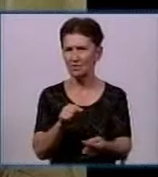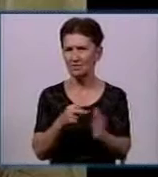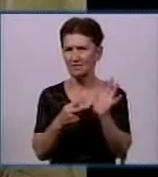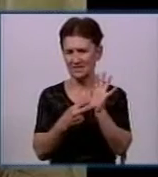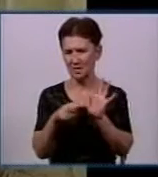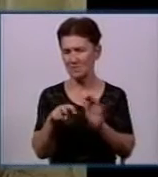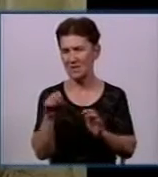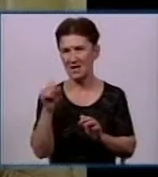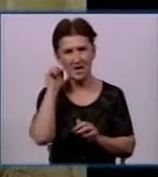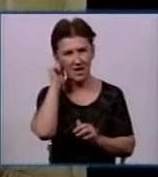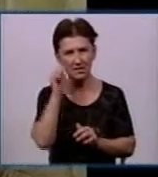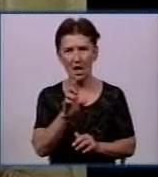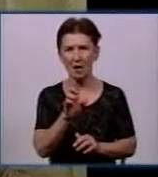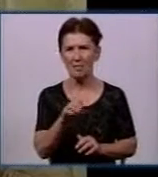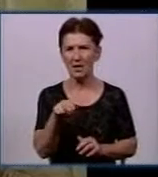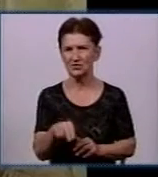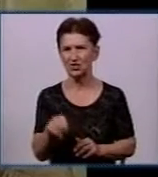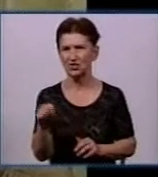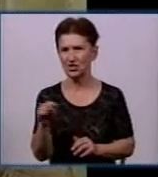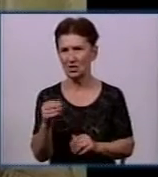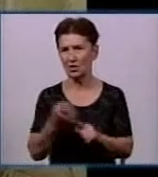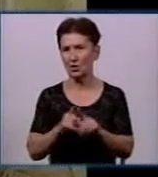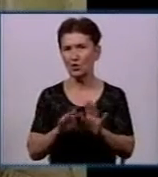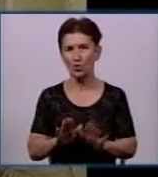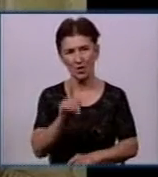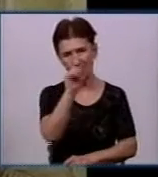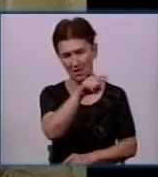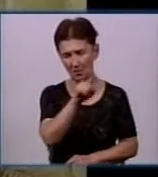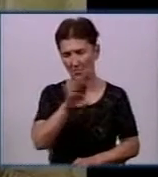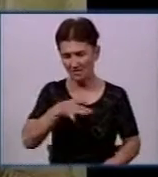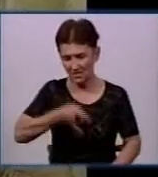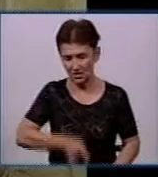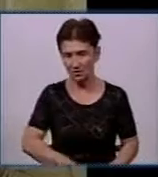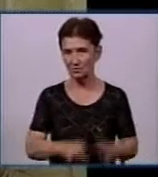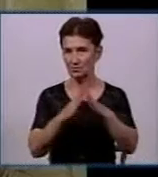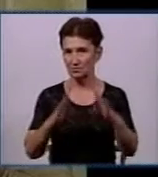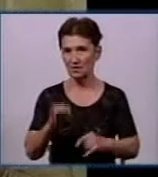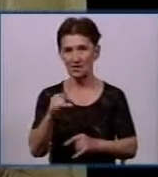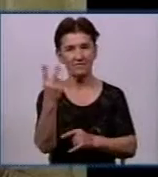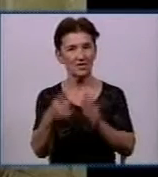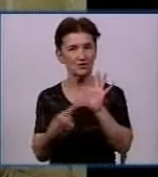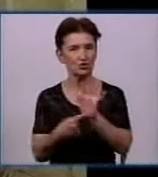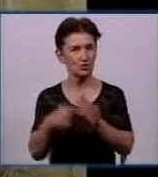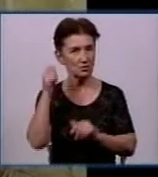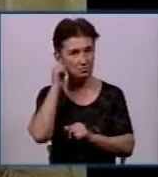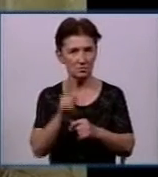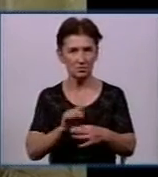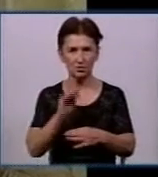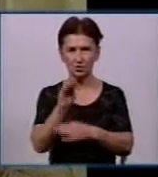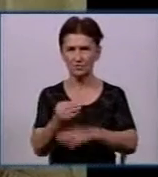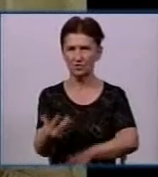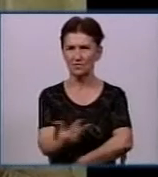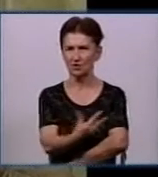тобто залишається тільки в пологовому будинку. І в 26 років введено додаткове